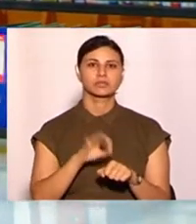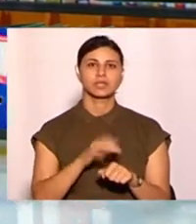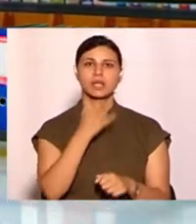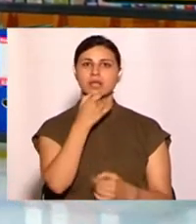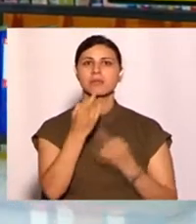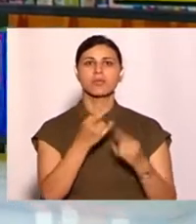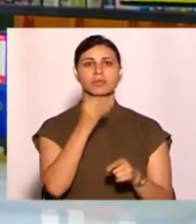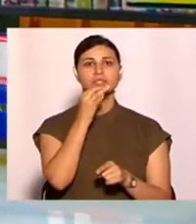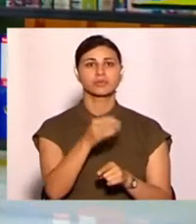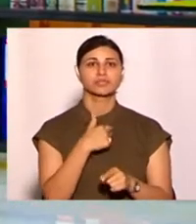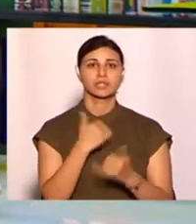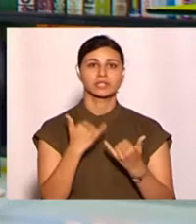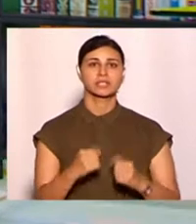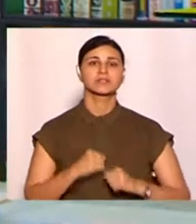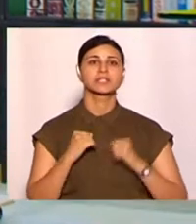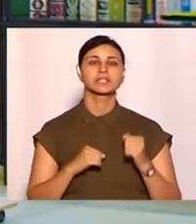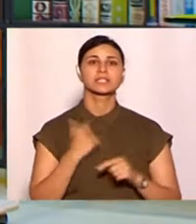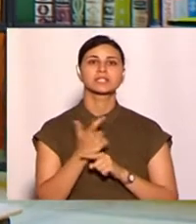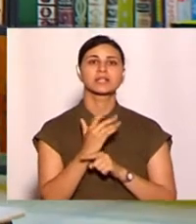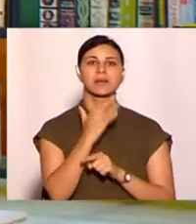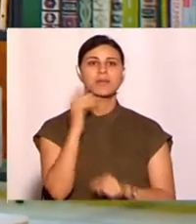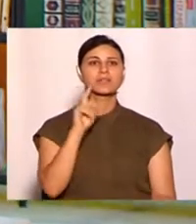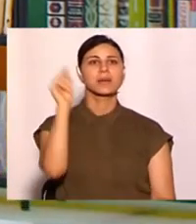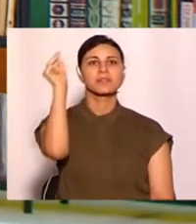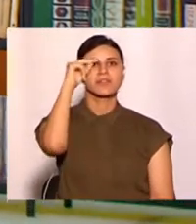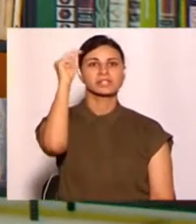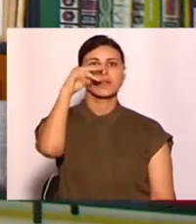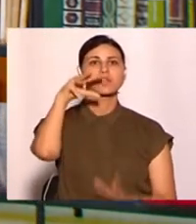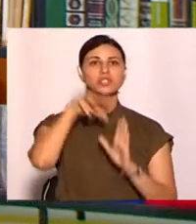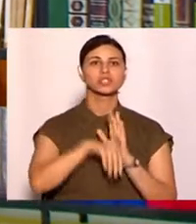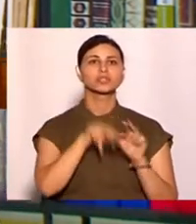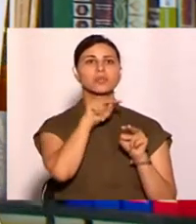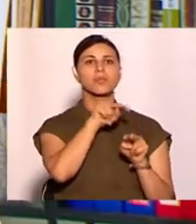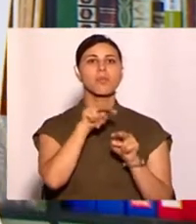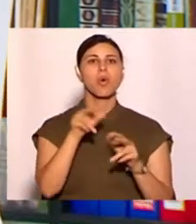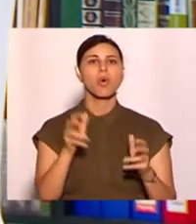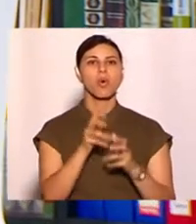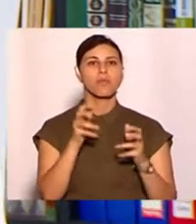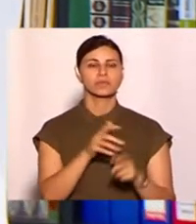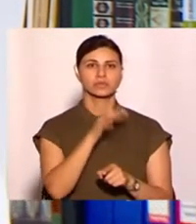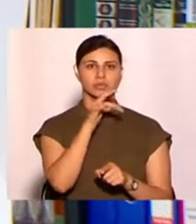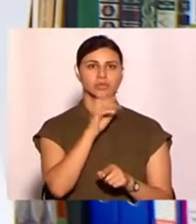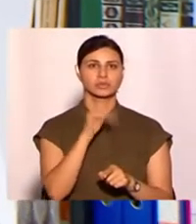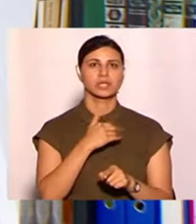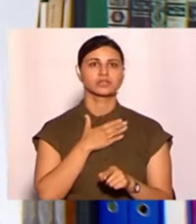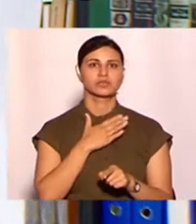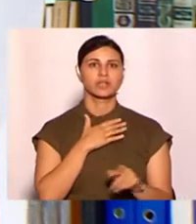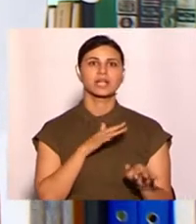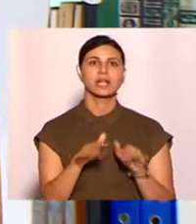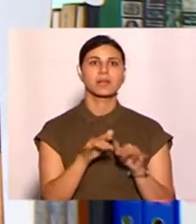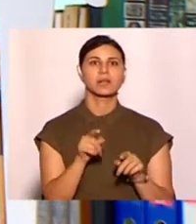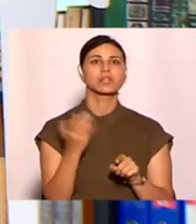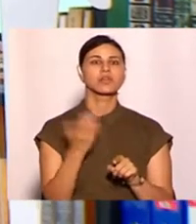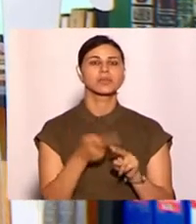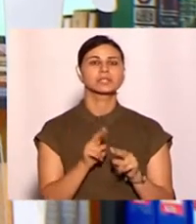მაყურებელს შევახსენებ, დღეს ჩვენ ვეცადეთ ძალიან ბევრი რამ გვესწავლა შინმოვლის წესების განმტკიცებისათვის და ჩვენი კამპანია,